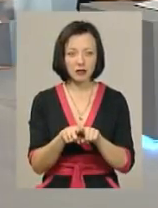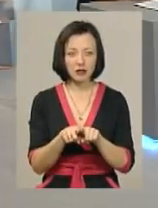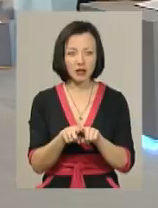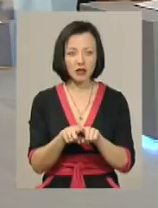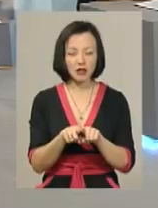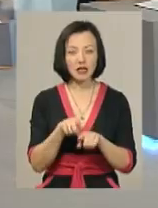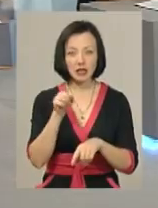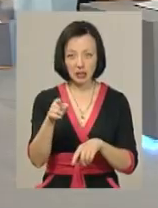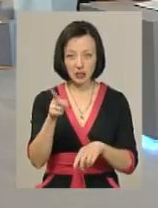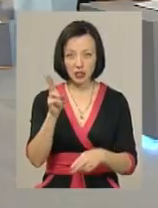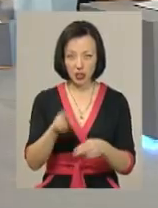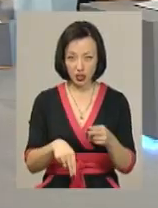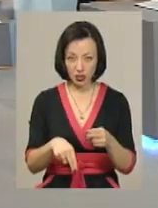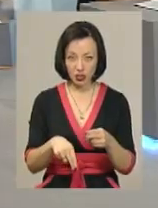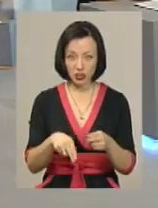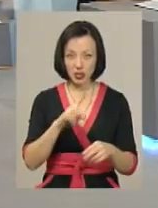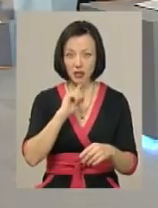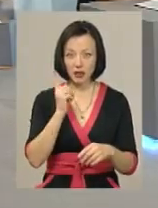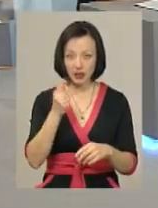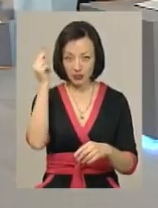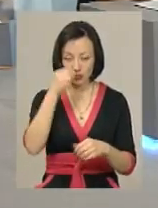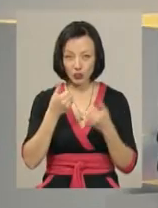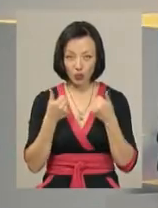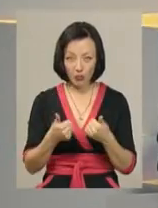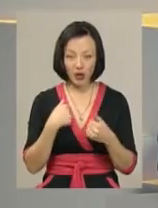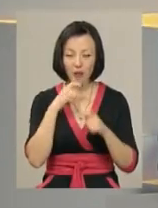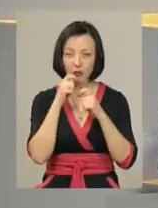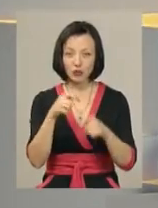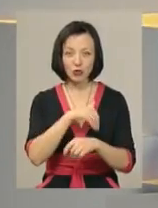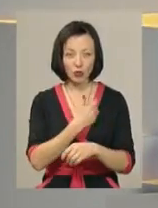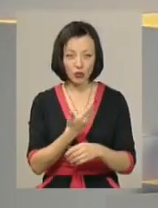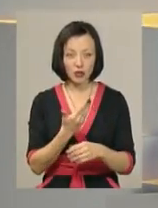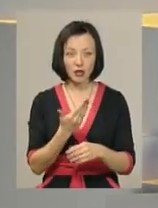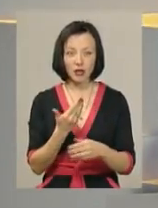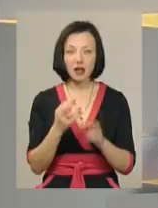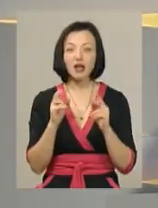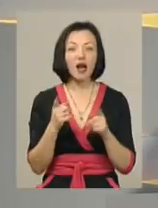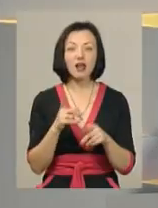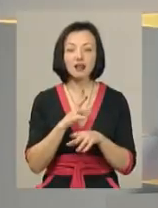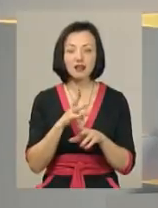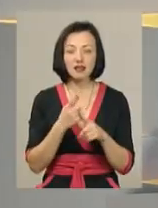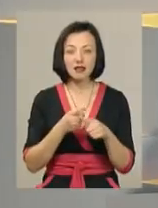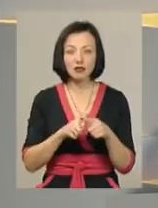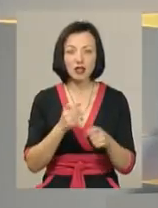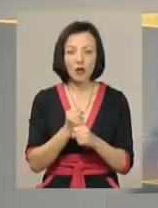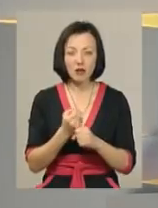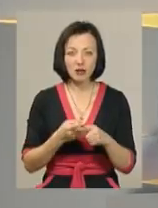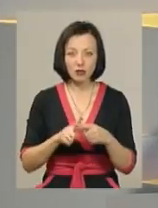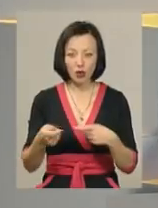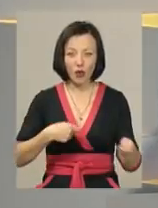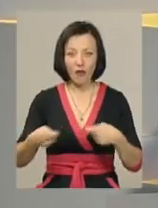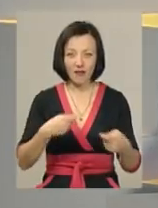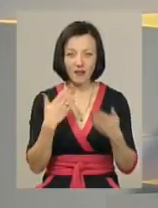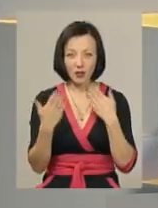що так ти закінчиш там рік добре я тобі там то подарую що ти хочеш От як не перейти у ці торгові